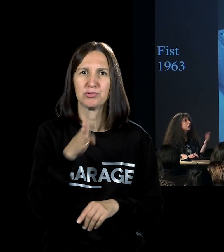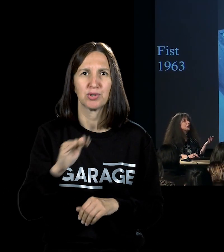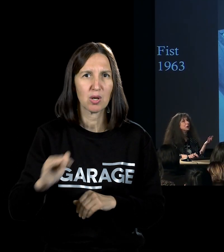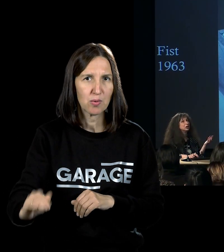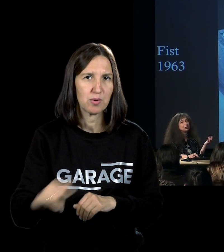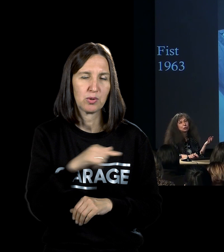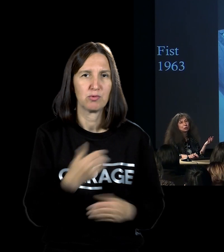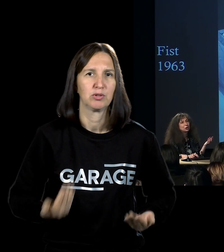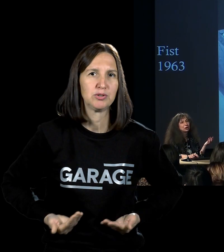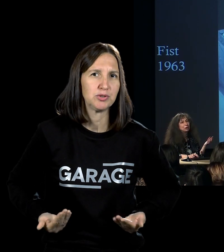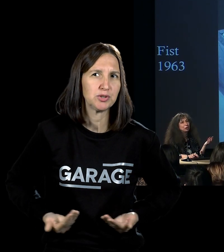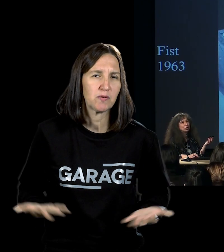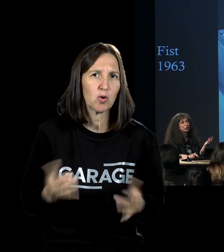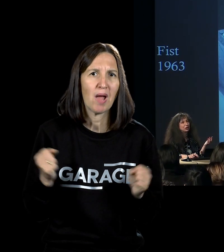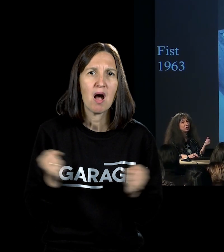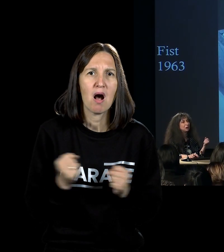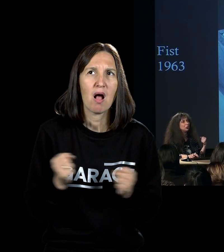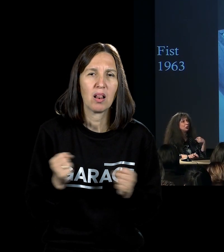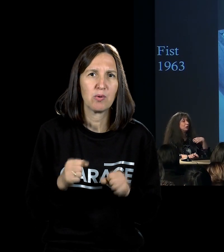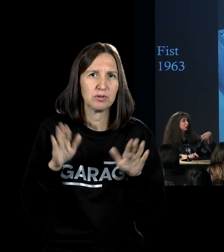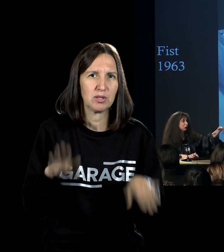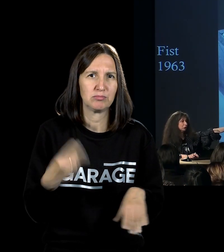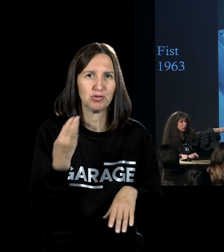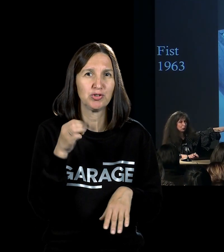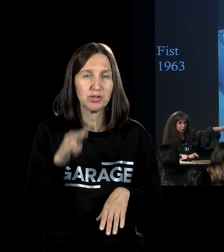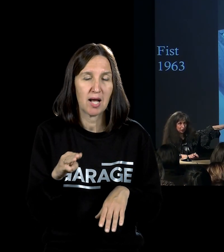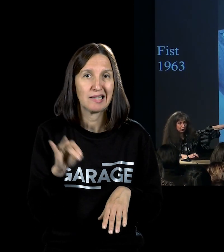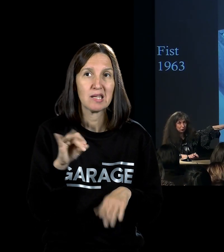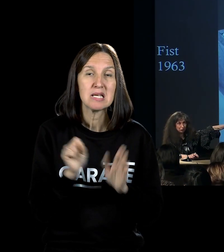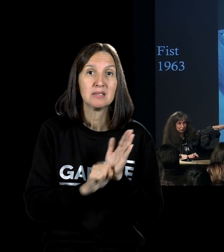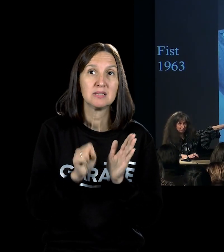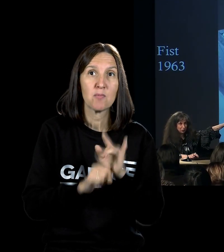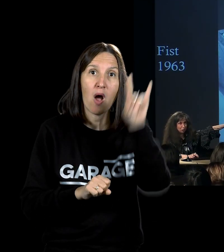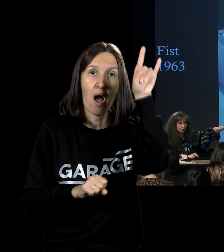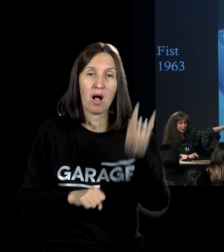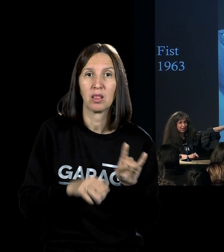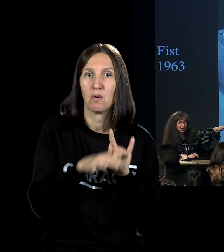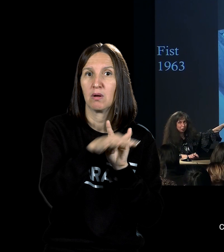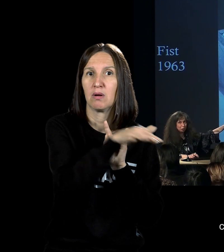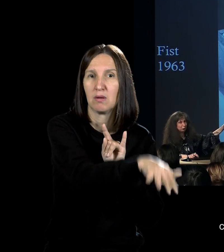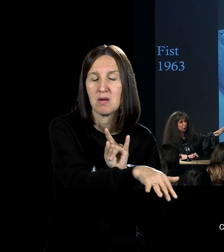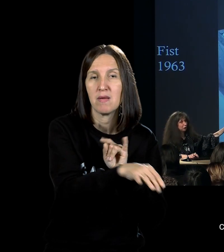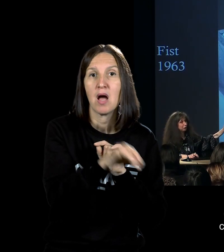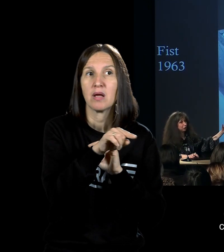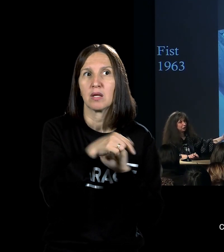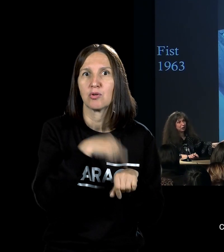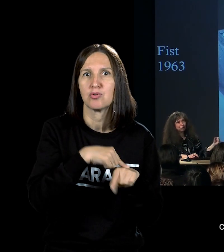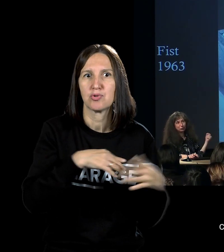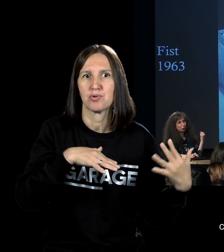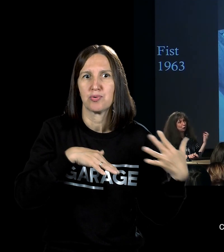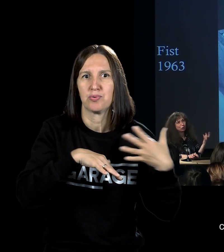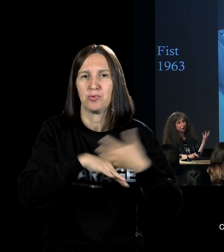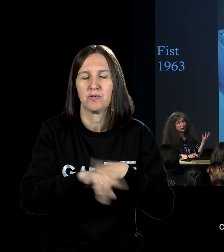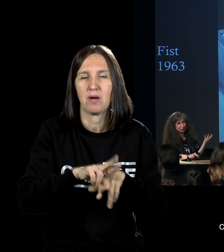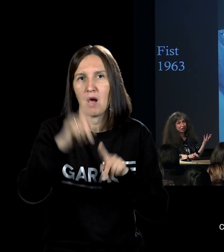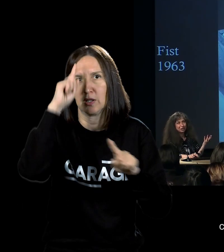он жил где-то в каком-то очень холодном штате, и зимой высунул руку за окно в мороз. И то, что он почувствовал, было таким